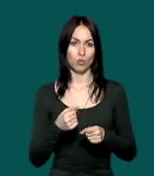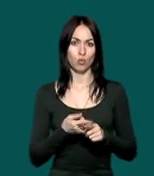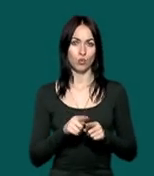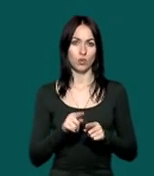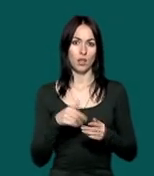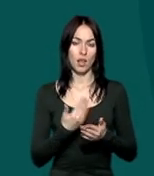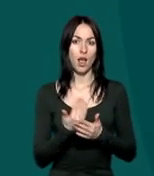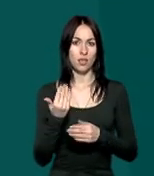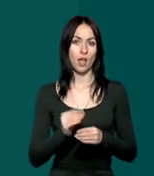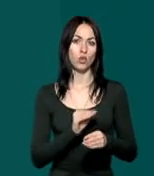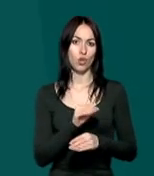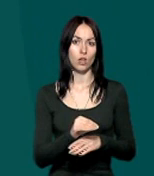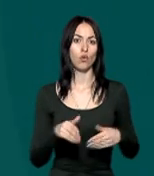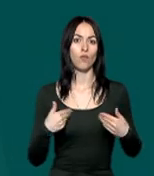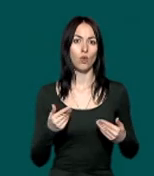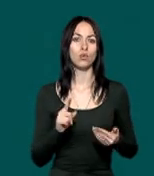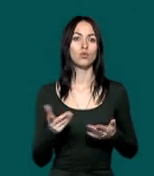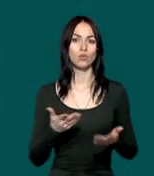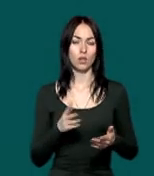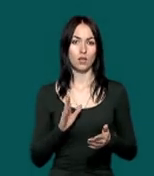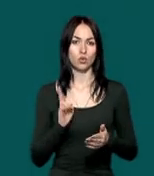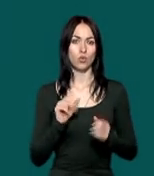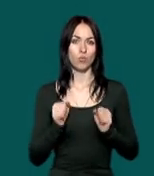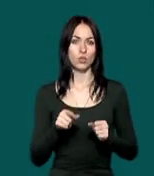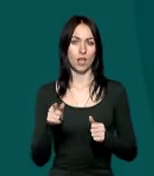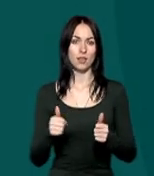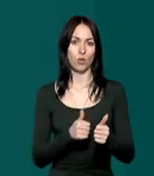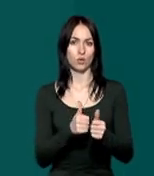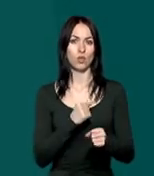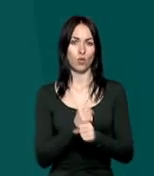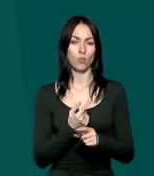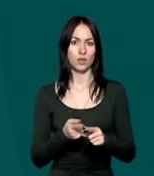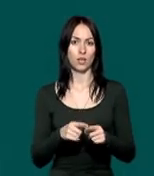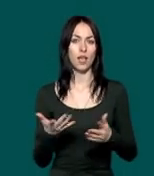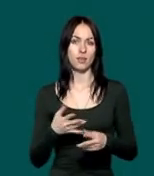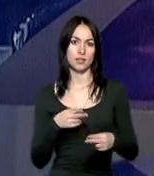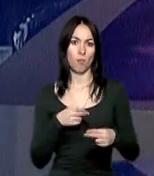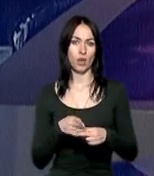неї додаткова користь від того, що за неї хтось, можливо, їздить і їй створить якісь перешкоди.